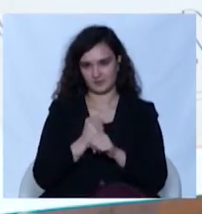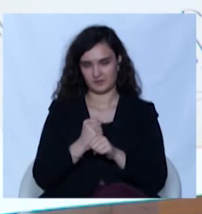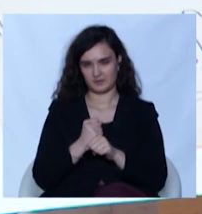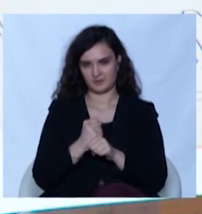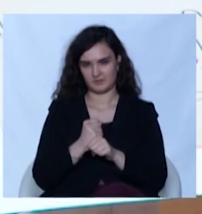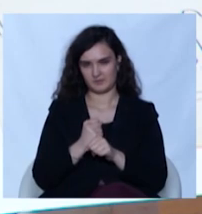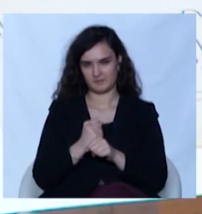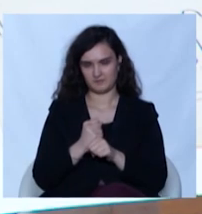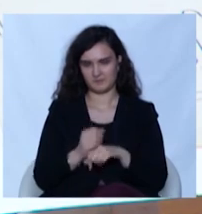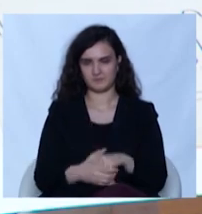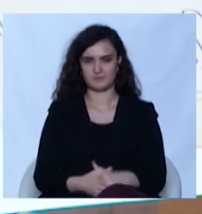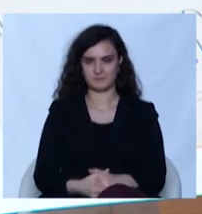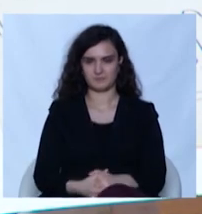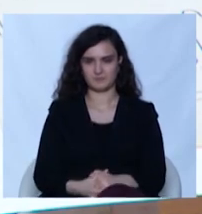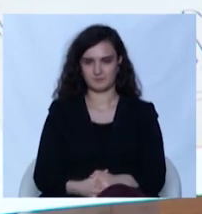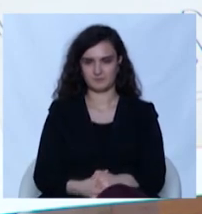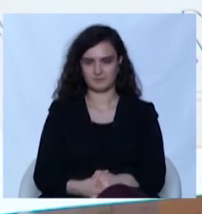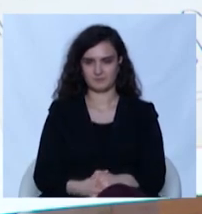გავაკეთოთ.